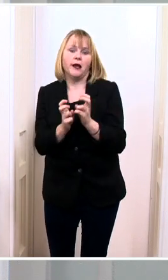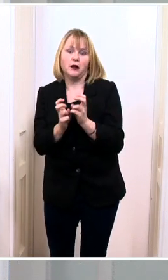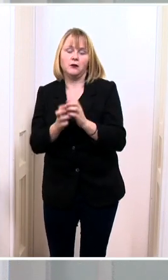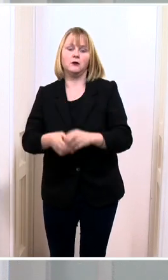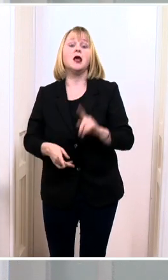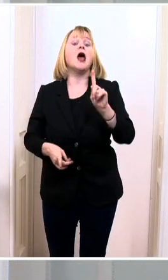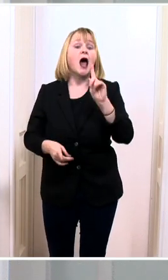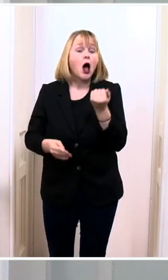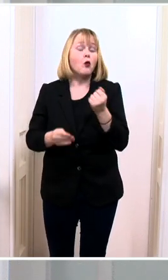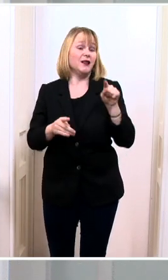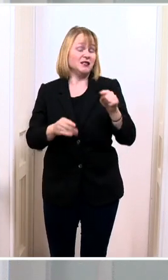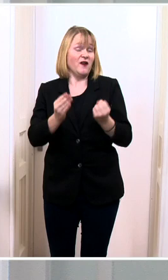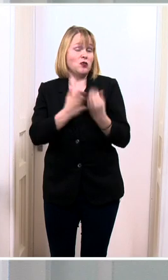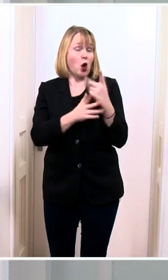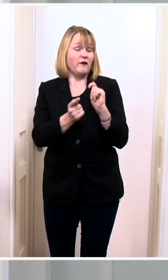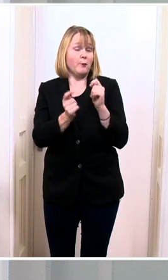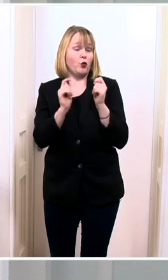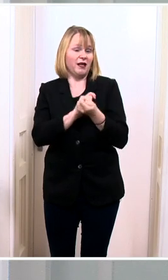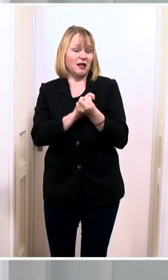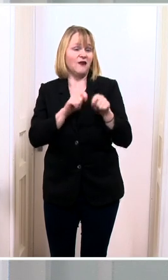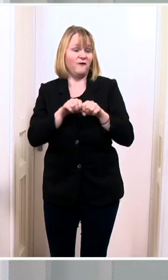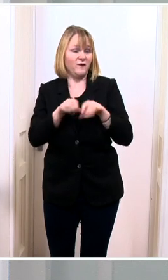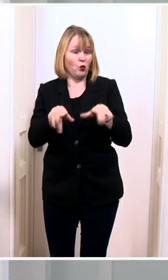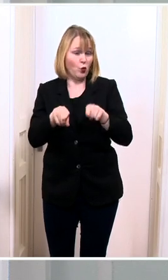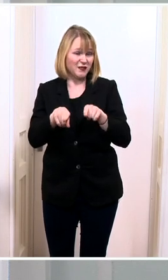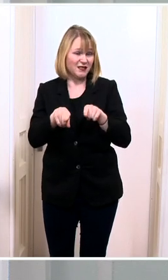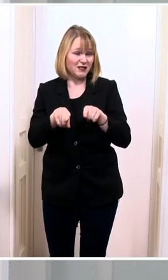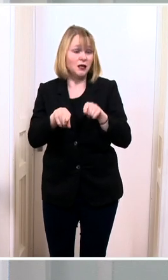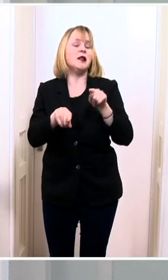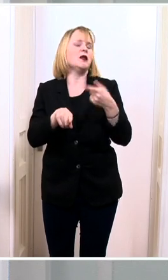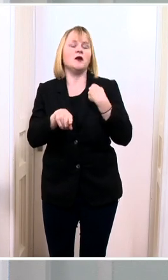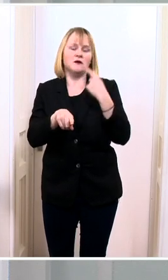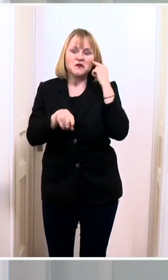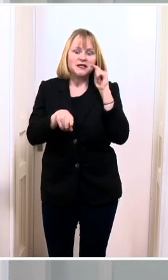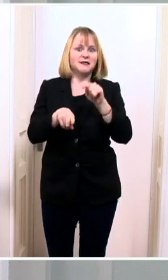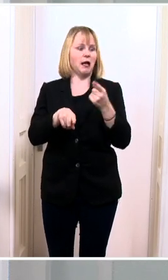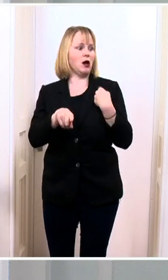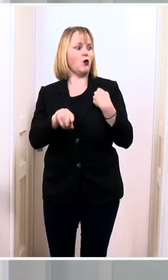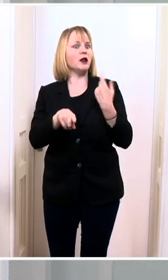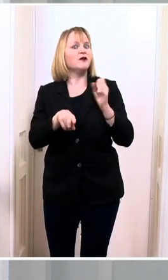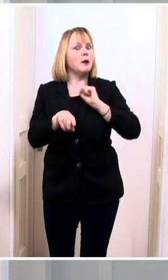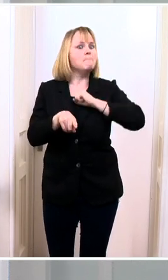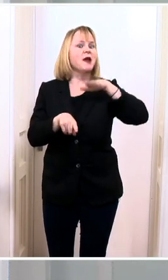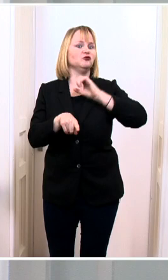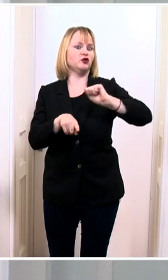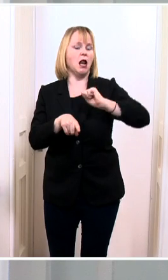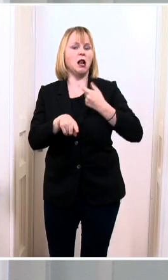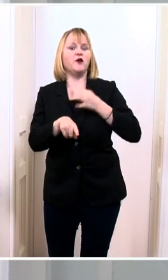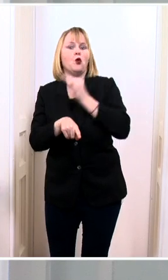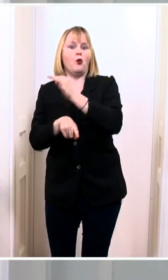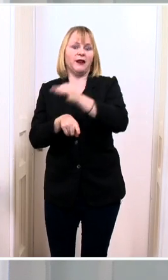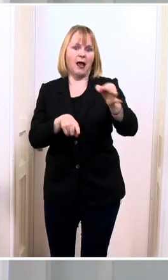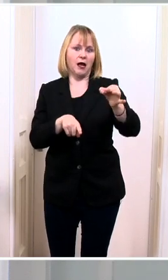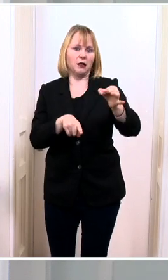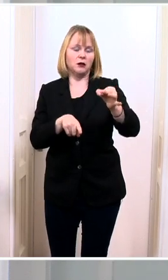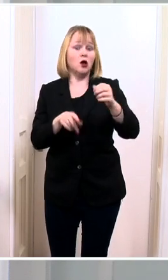neuen, mutierten Virusvarianten, die offenbar wesentlich leichter übertragen werden, können nur stattfinden, wenn sich